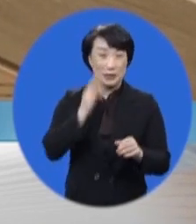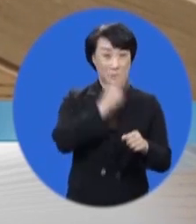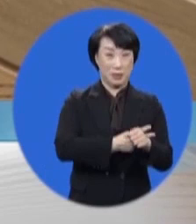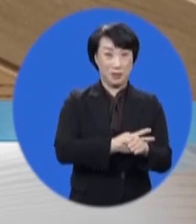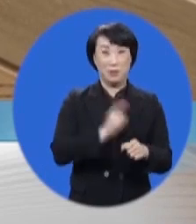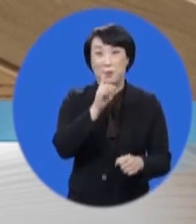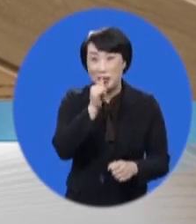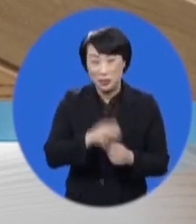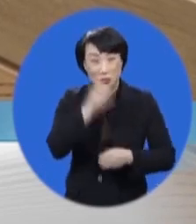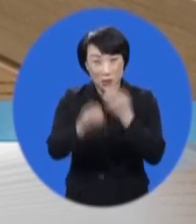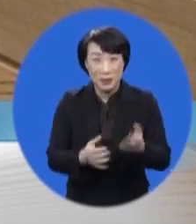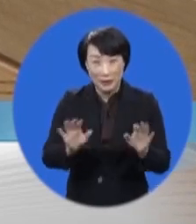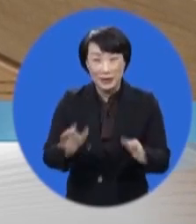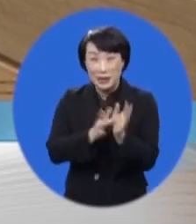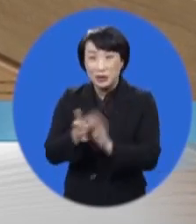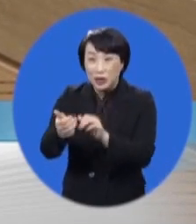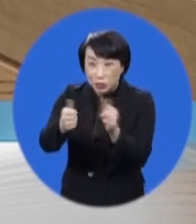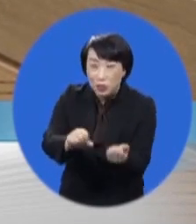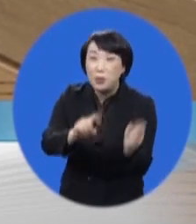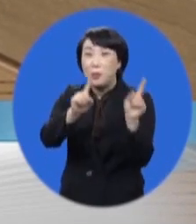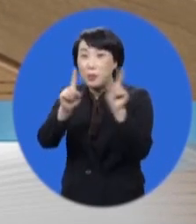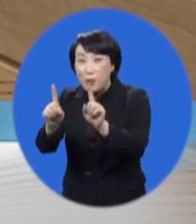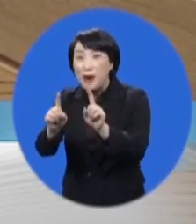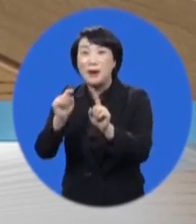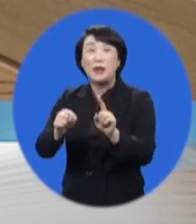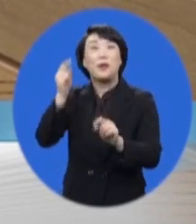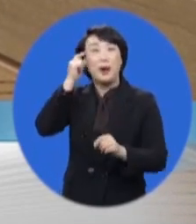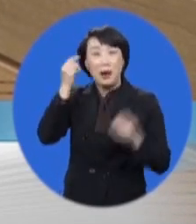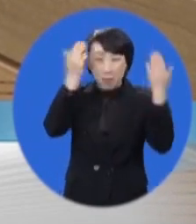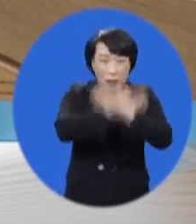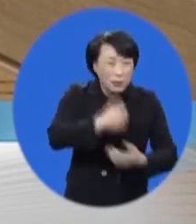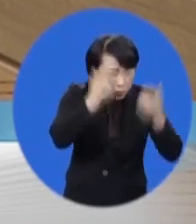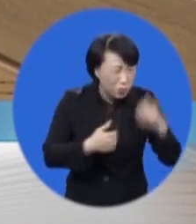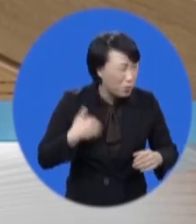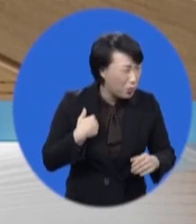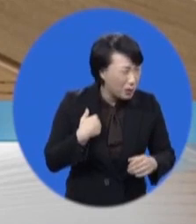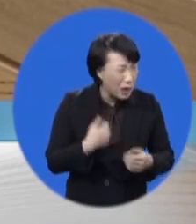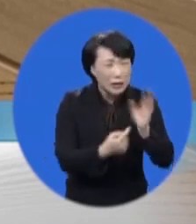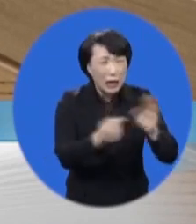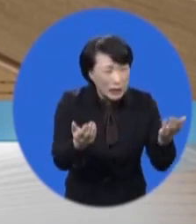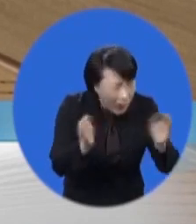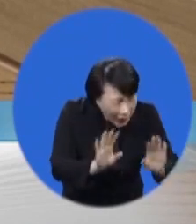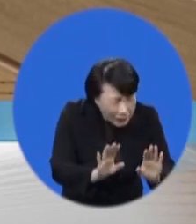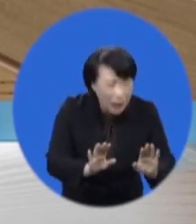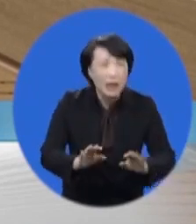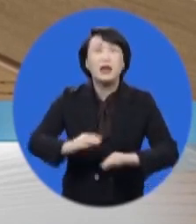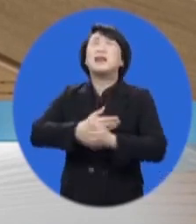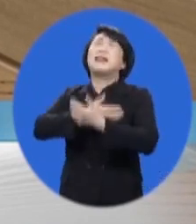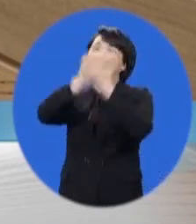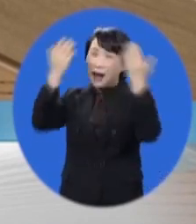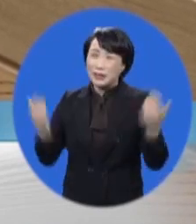바울도 뭐라고 했느냐? 예수가 죽으시고 부활하신 것은 밤중에 아무도 모르게 이루어지는 게 아니오,